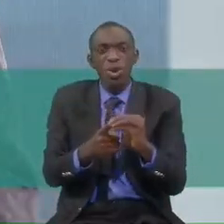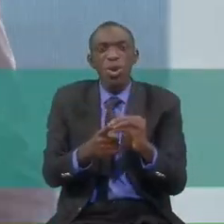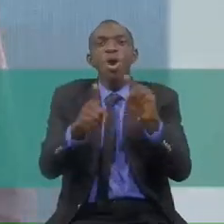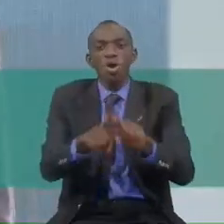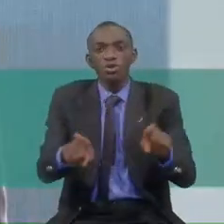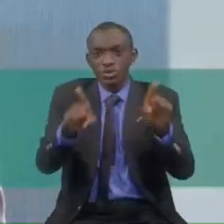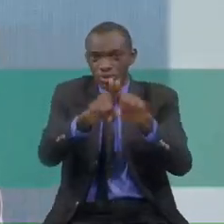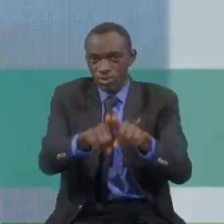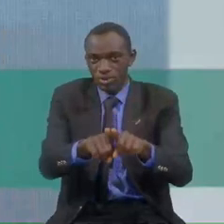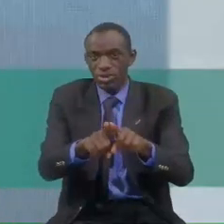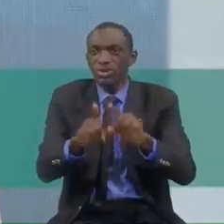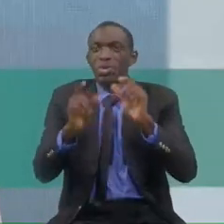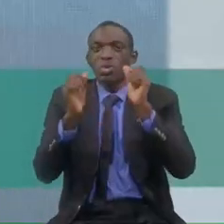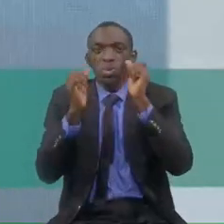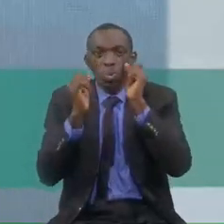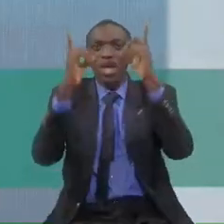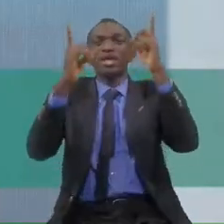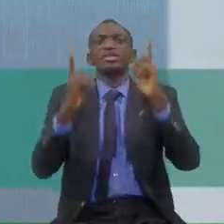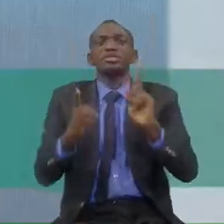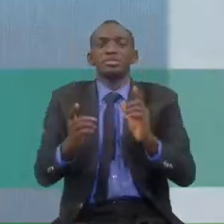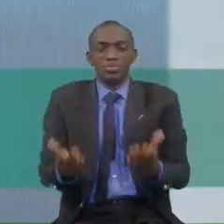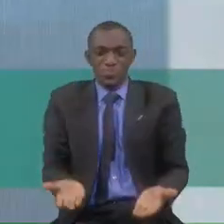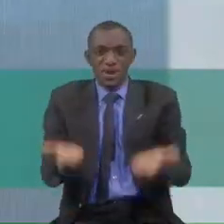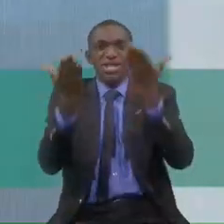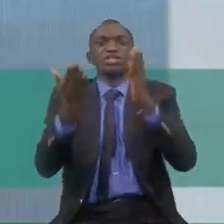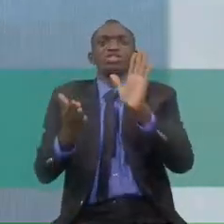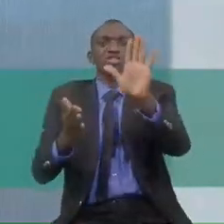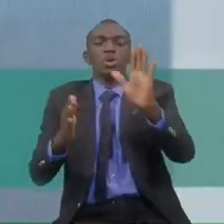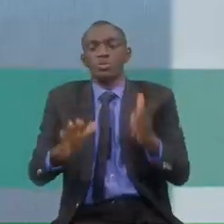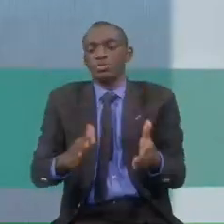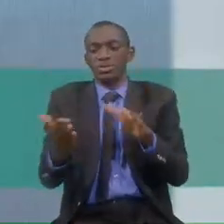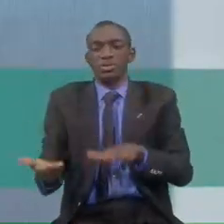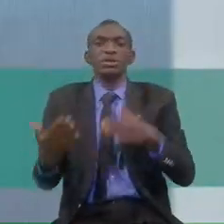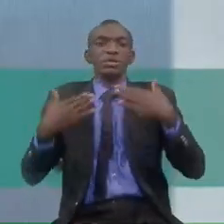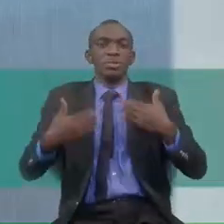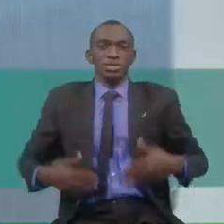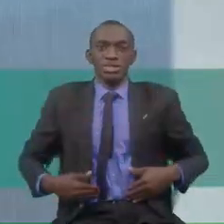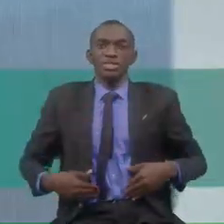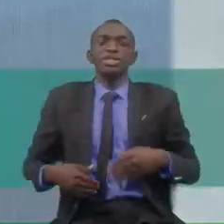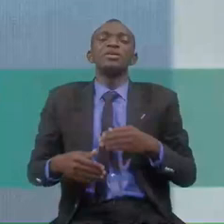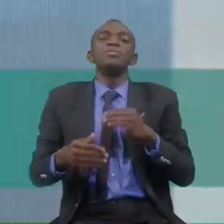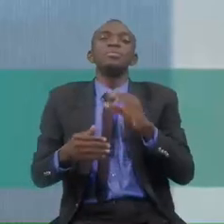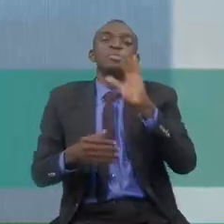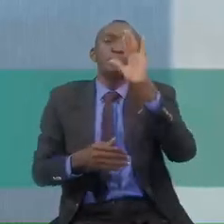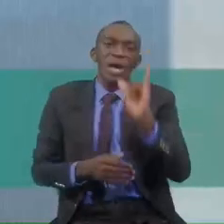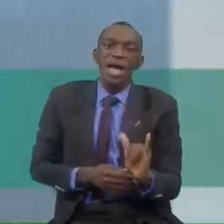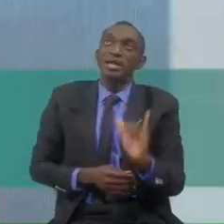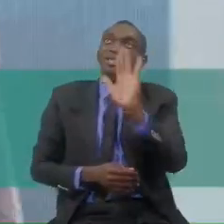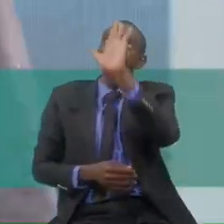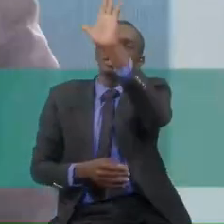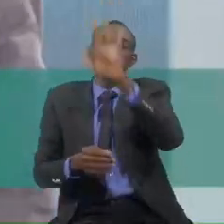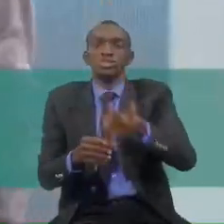aussi la vie à vos corps mortels par son Esprit